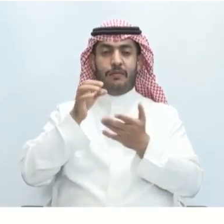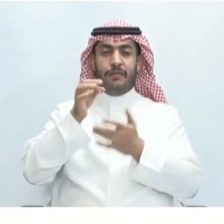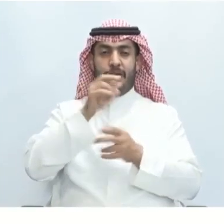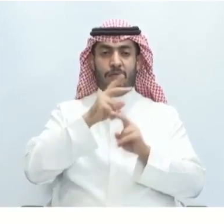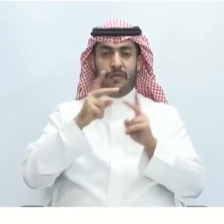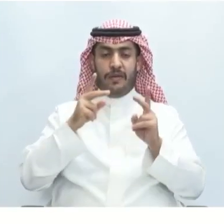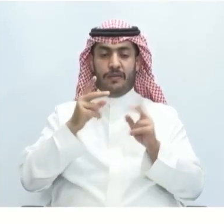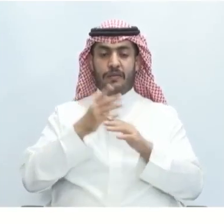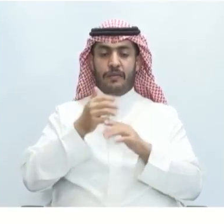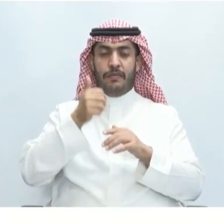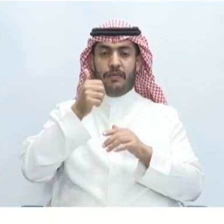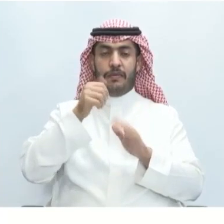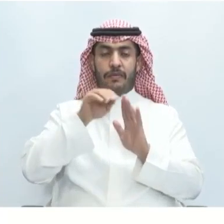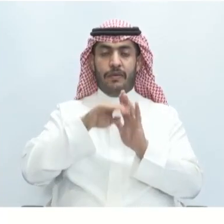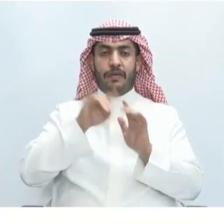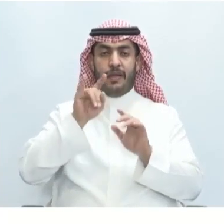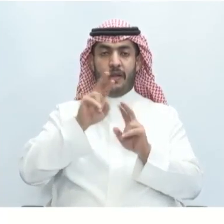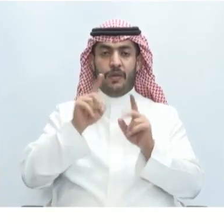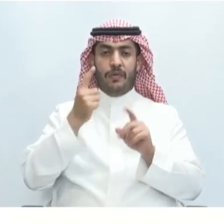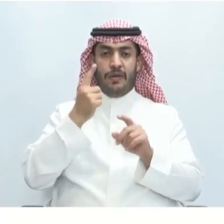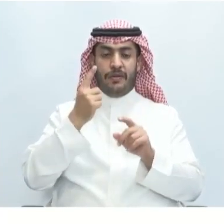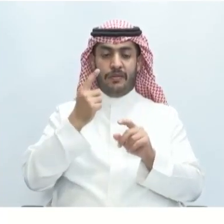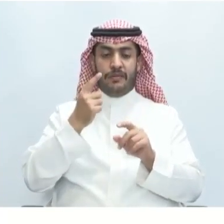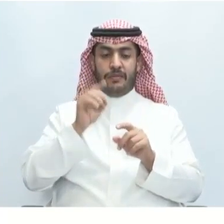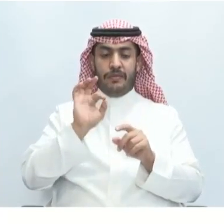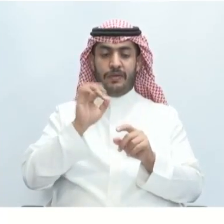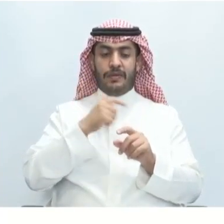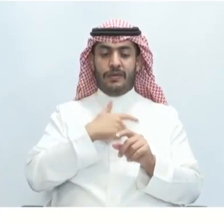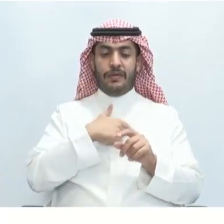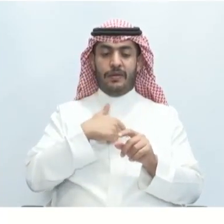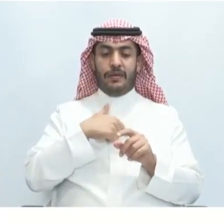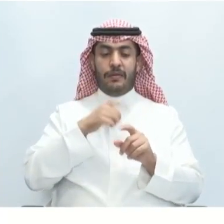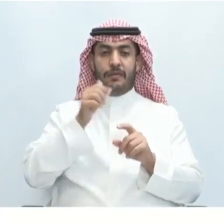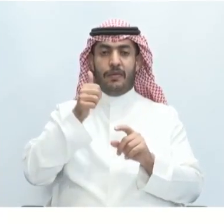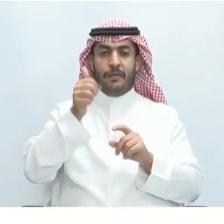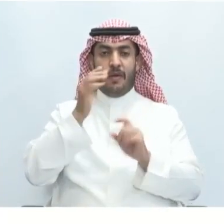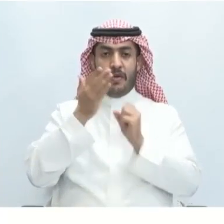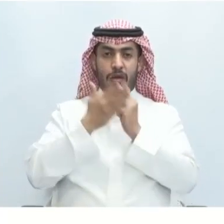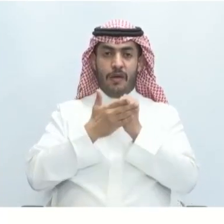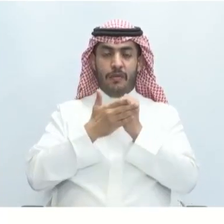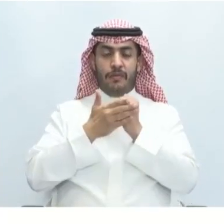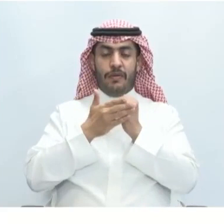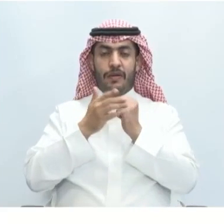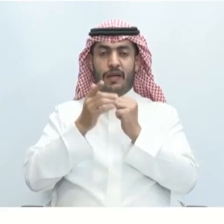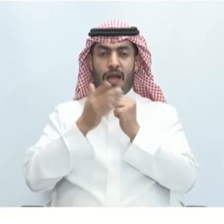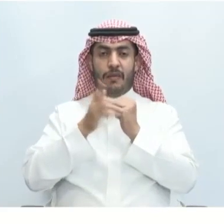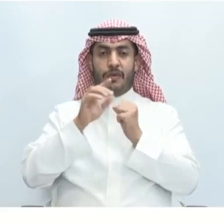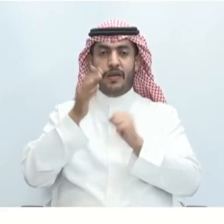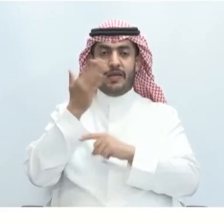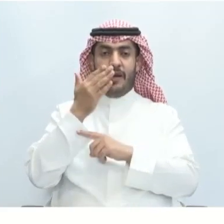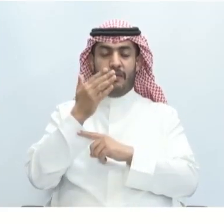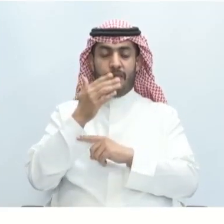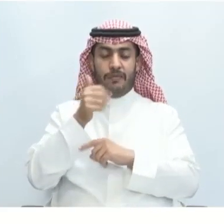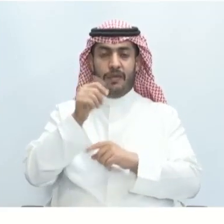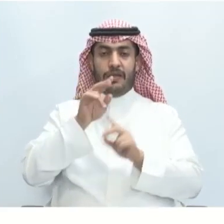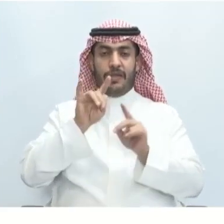فمثلا يمكنك عدم تعيين طائره نوع ايرباص مثلا تذهب الى ينبع وليلى ابها عليك تغيير الطائرات